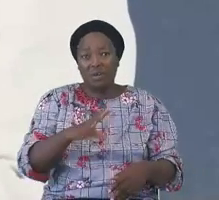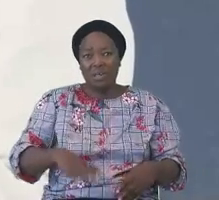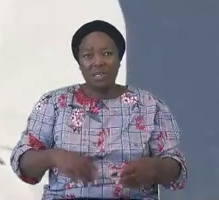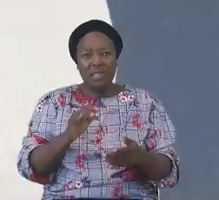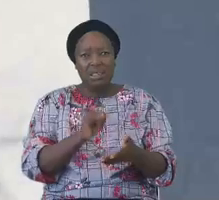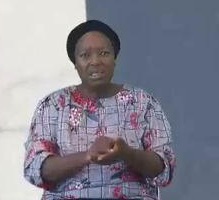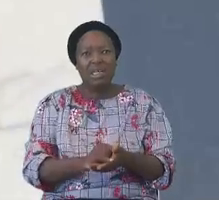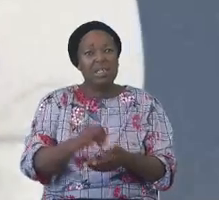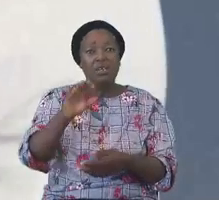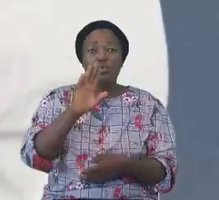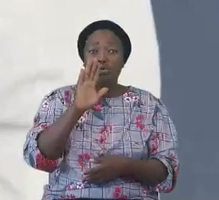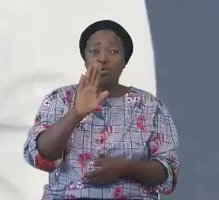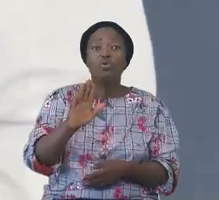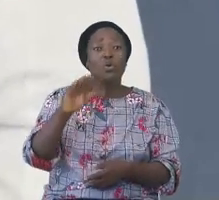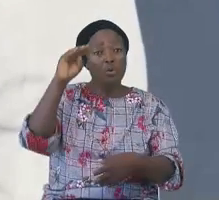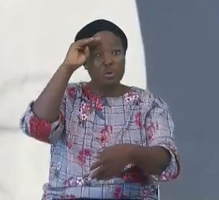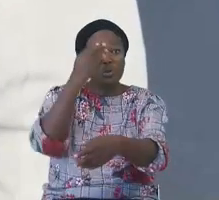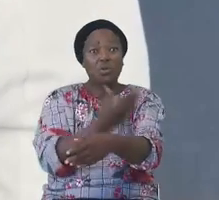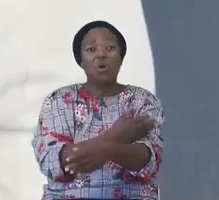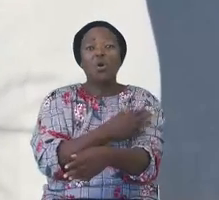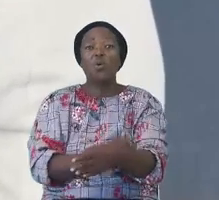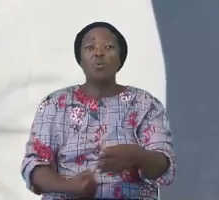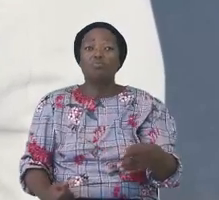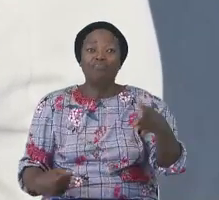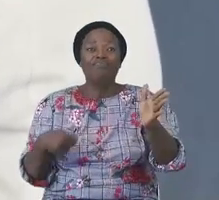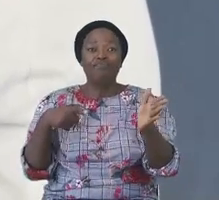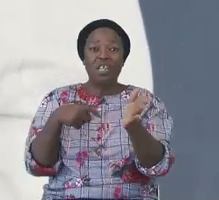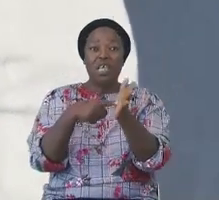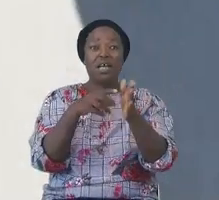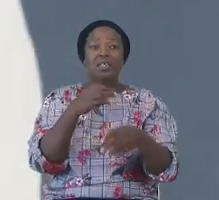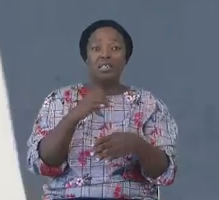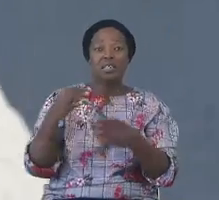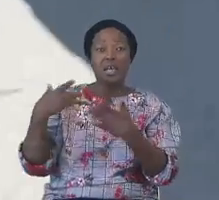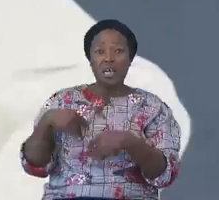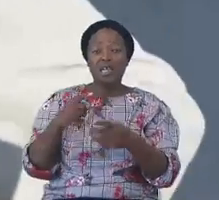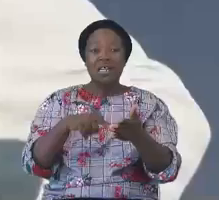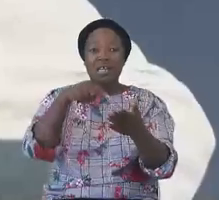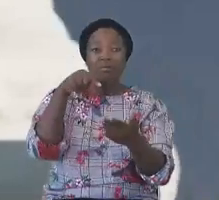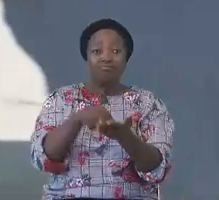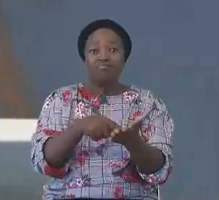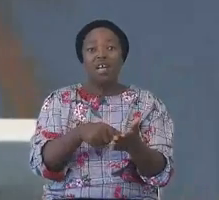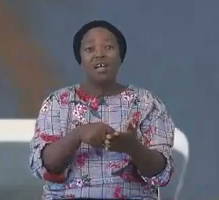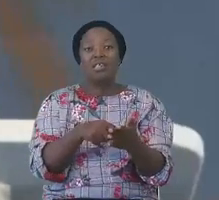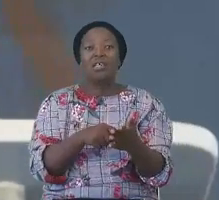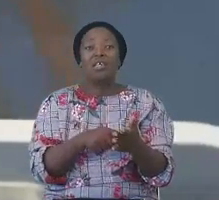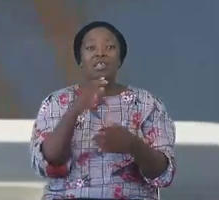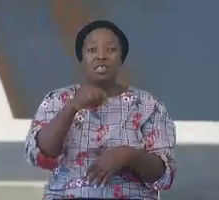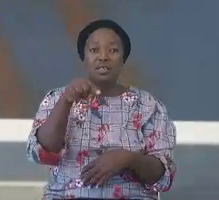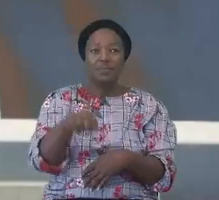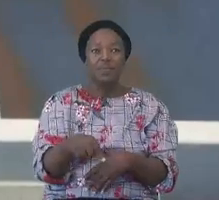avait été dit à la naissance de Christ, une épée percera ton